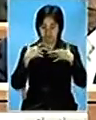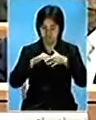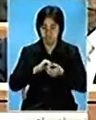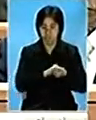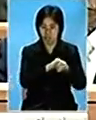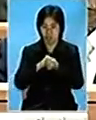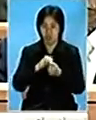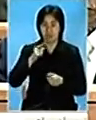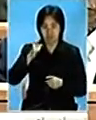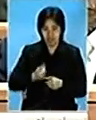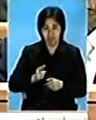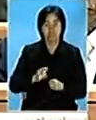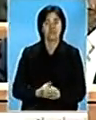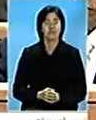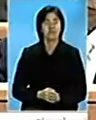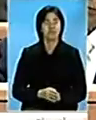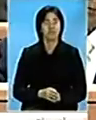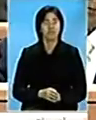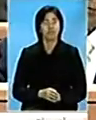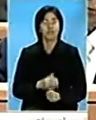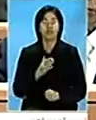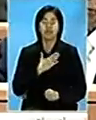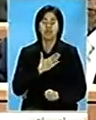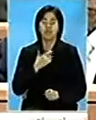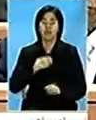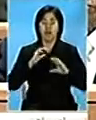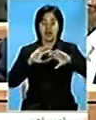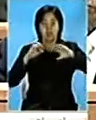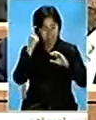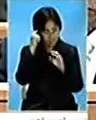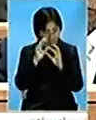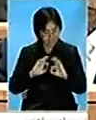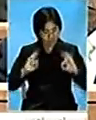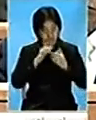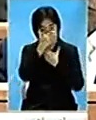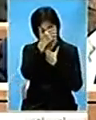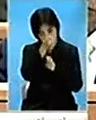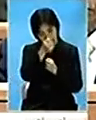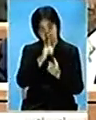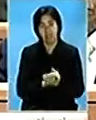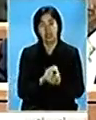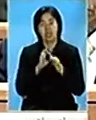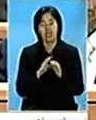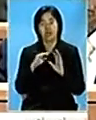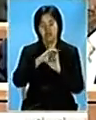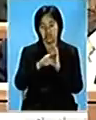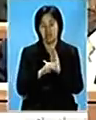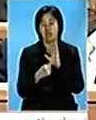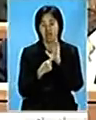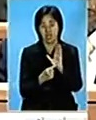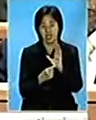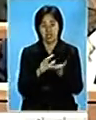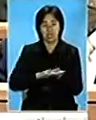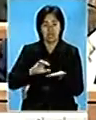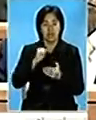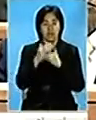างแท้จริงผมอยากเห็นรัฐบาลต้องให้ความสนใจในข้อเสนอแนะของสภาพัฒน